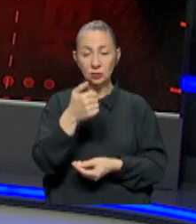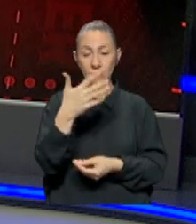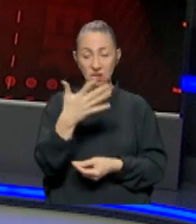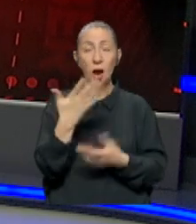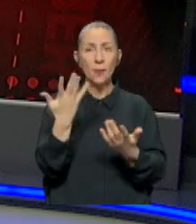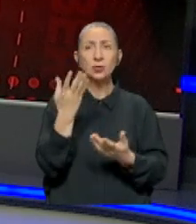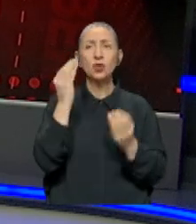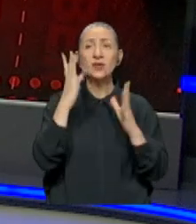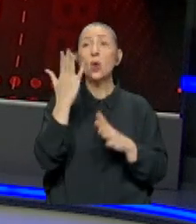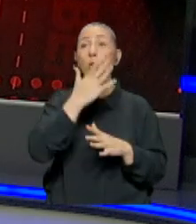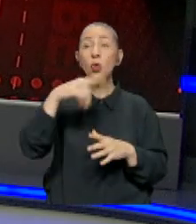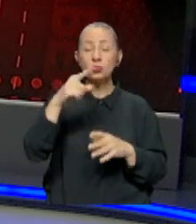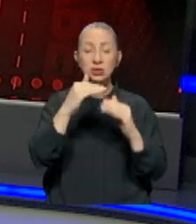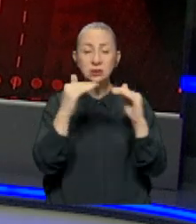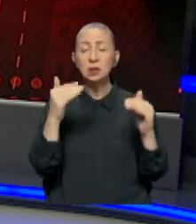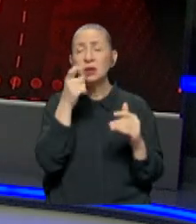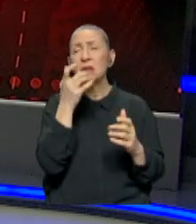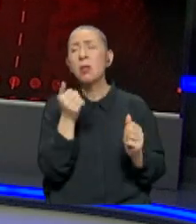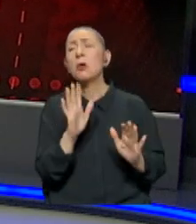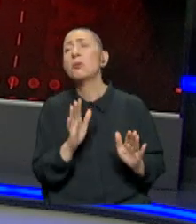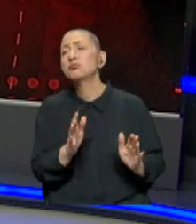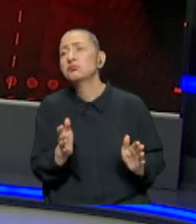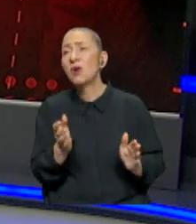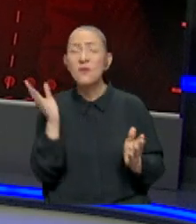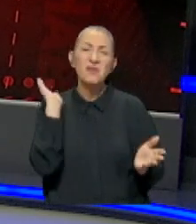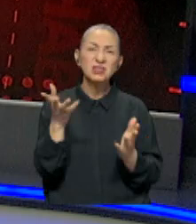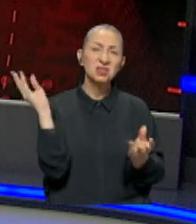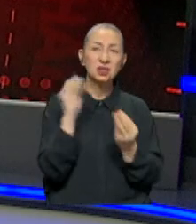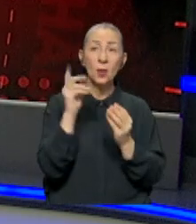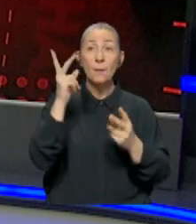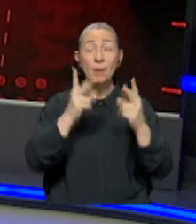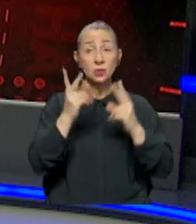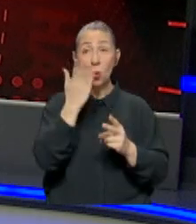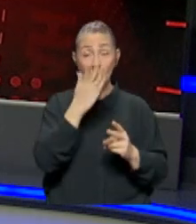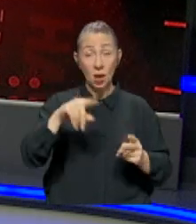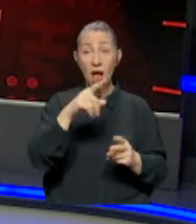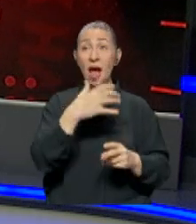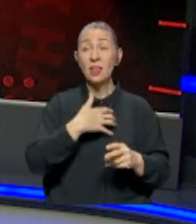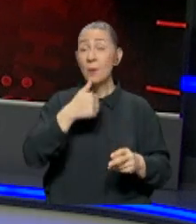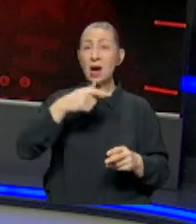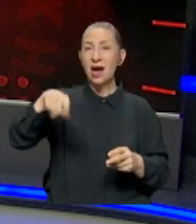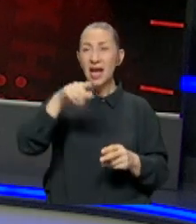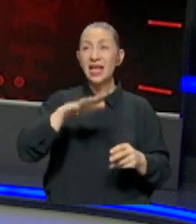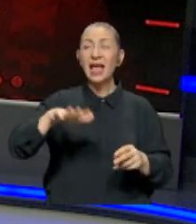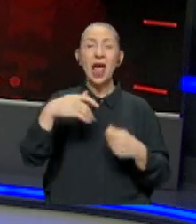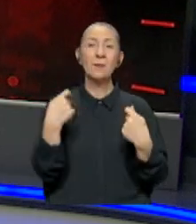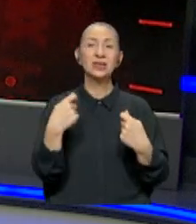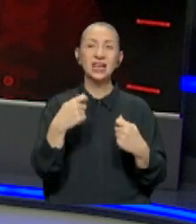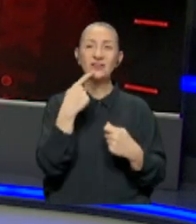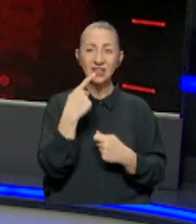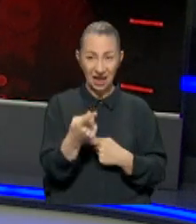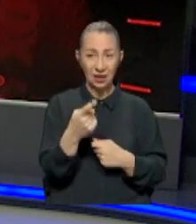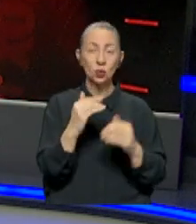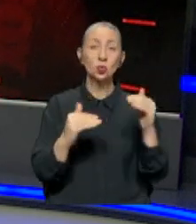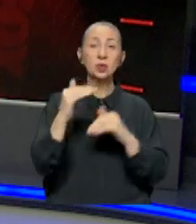%65 ama birçok okul bu sınırı dikkate almıyor, fahiş zamlar yapıyor. Bazı okullarsa velilerden genel gider adı